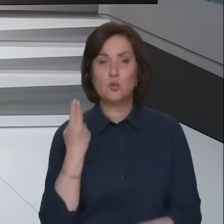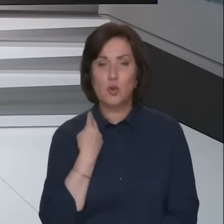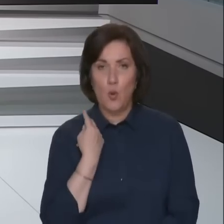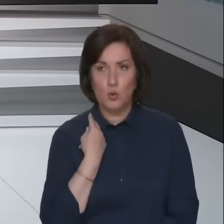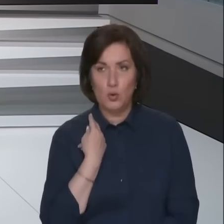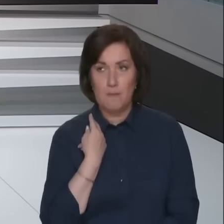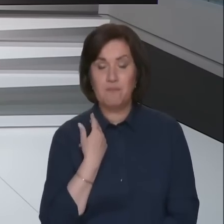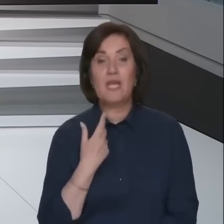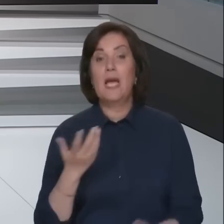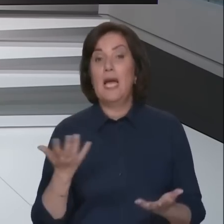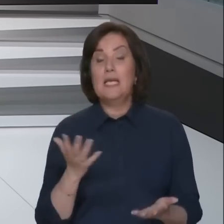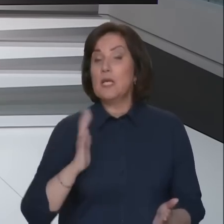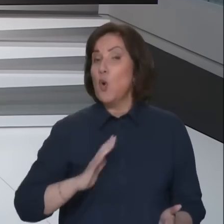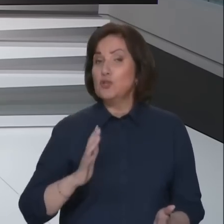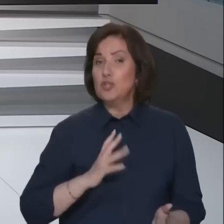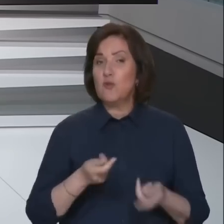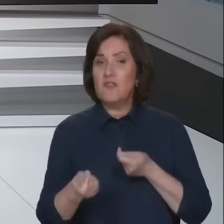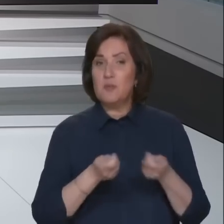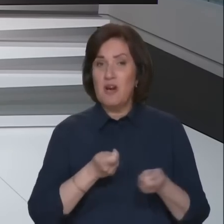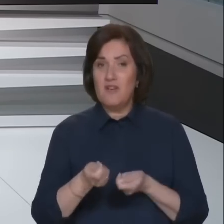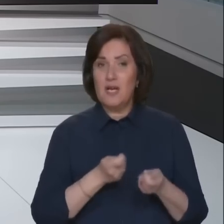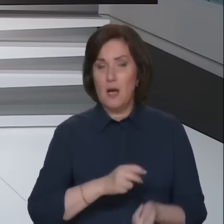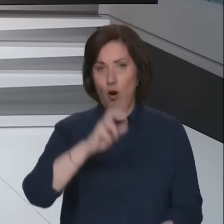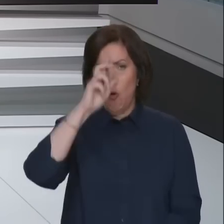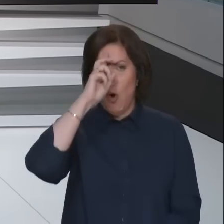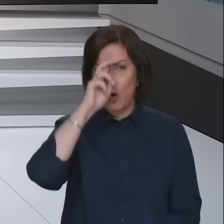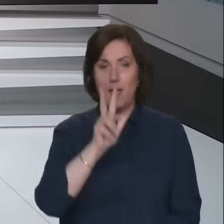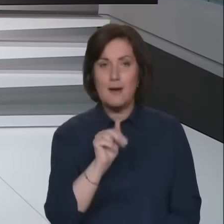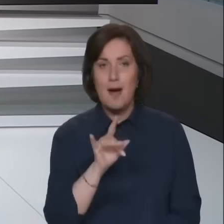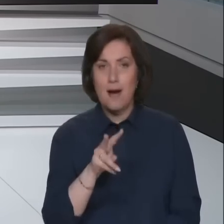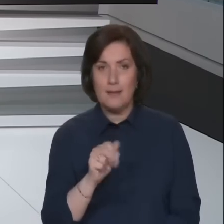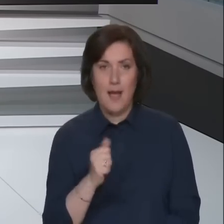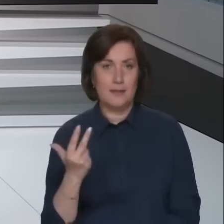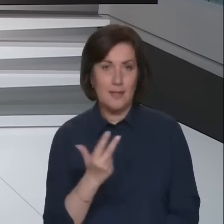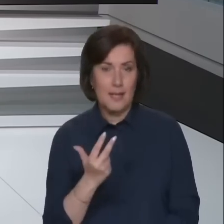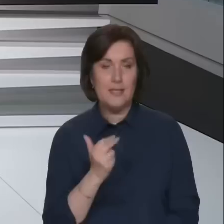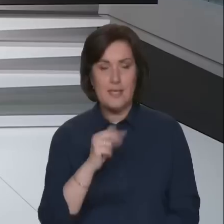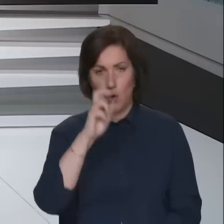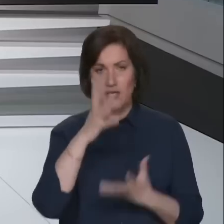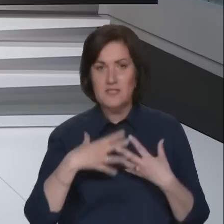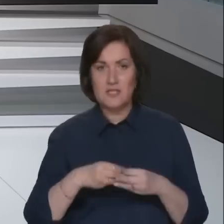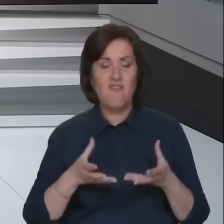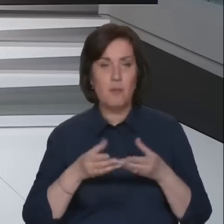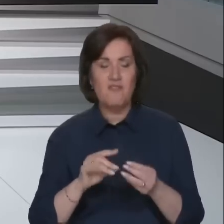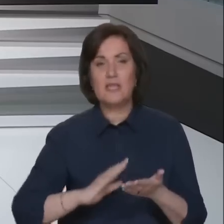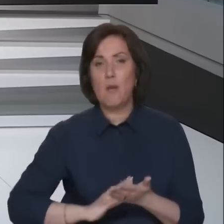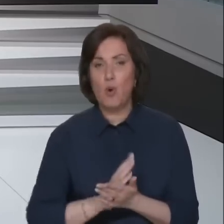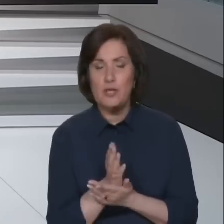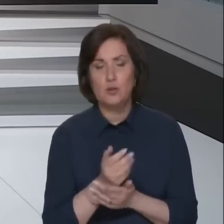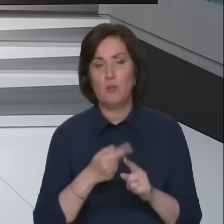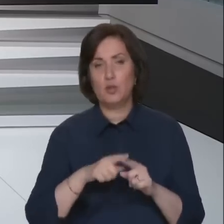Лондона. А які очікування від правління короля Карла III і як королівська сім'я впливає на політику? Про